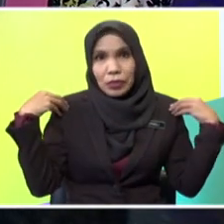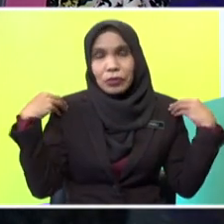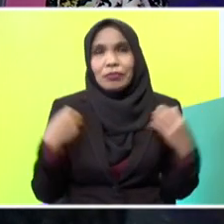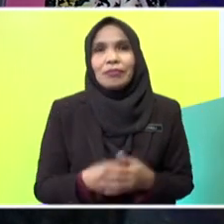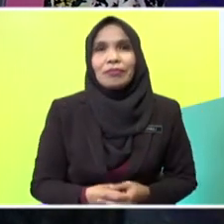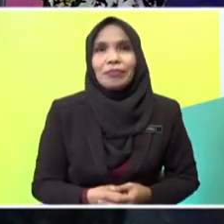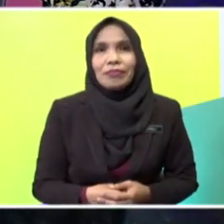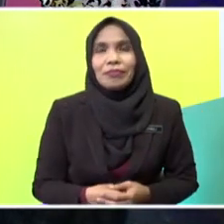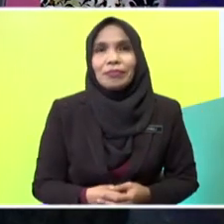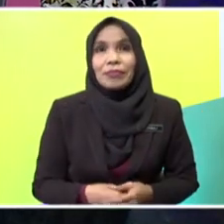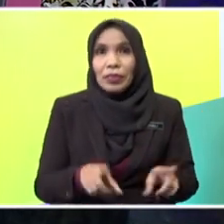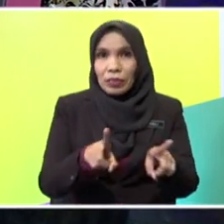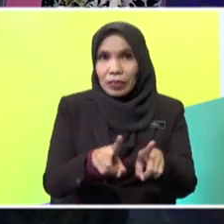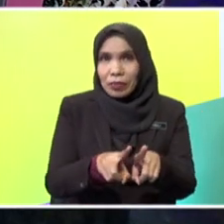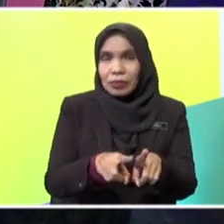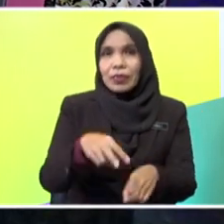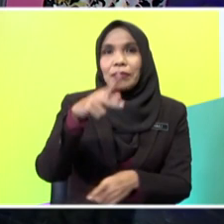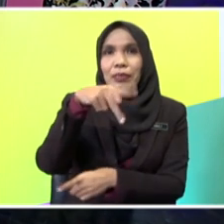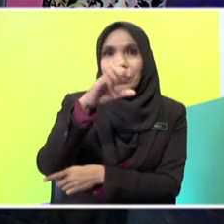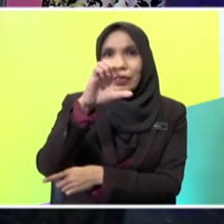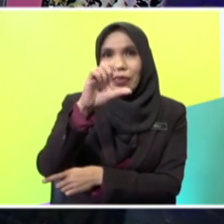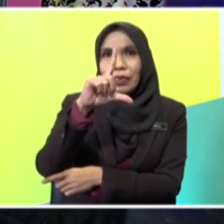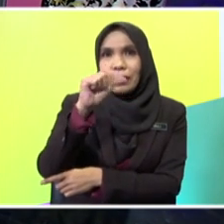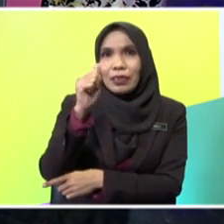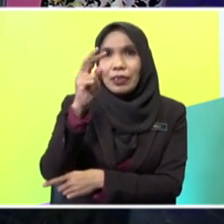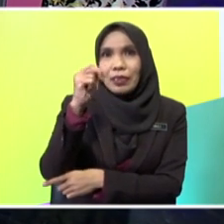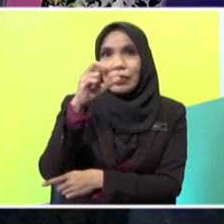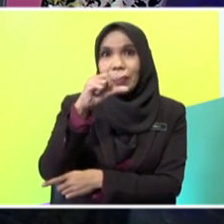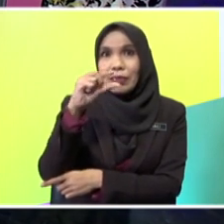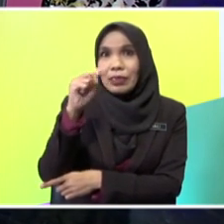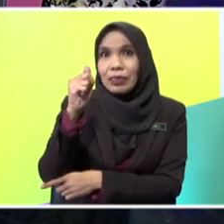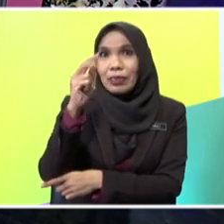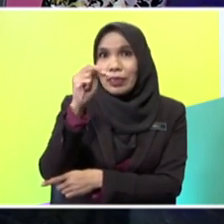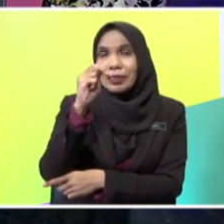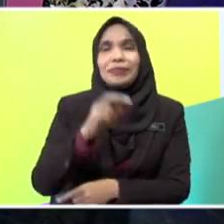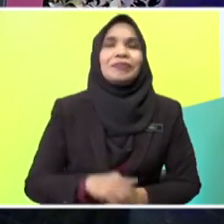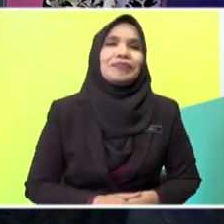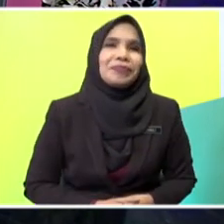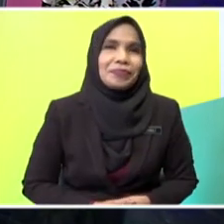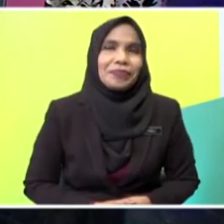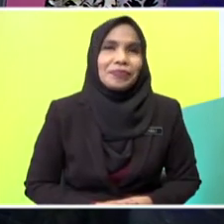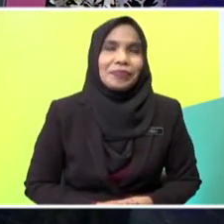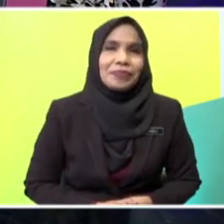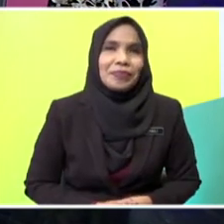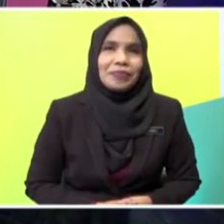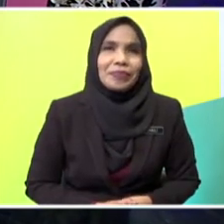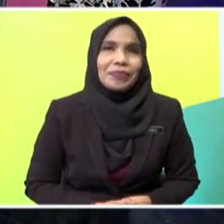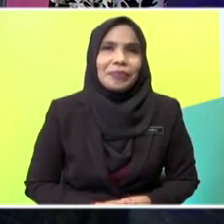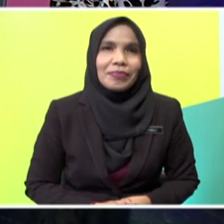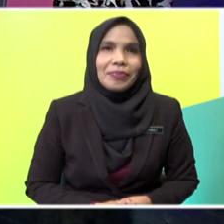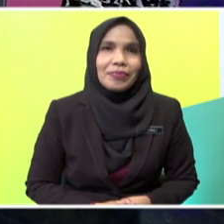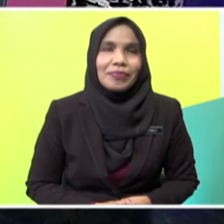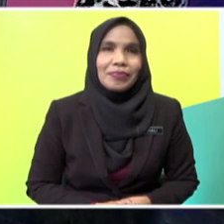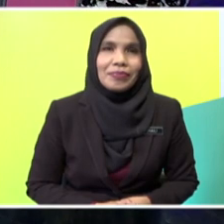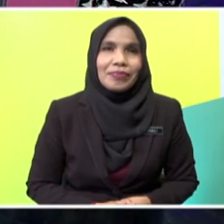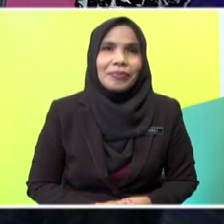Satu sahaja. Satu sahaja. Saya mulakan dengan satu dulu. Ya. Ada dua rupanya. Satu sahaja.